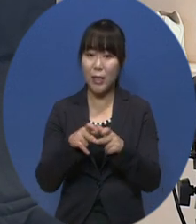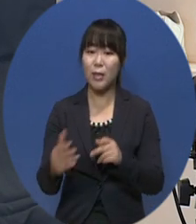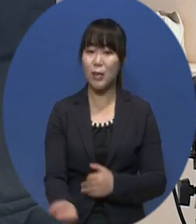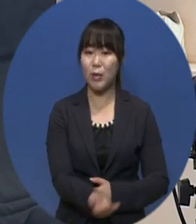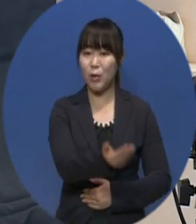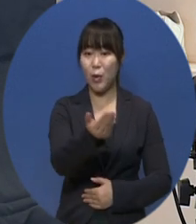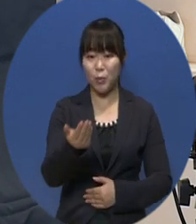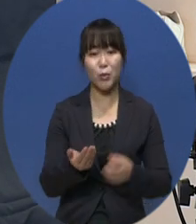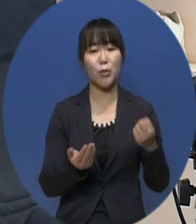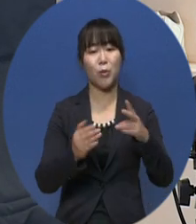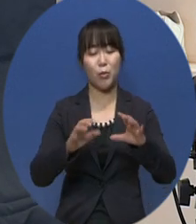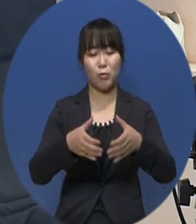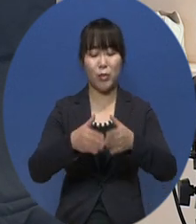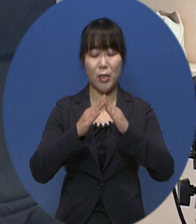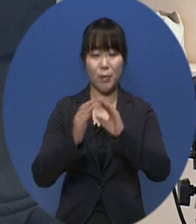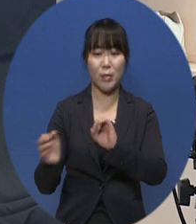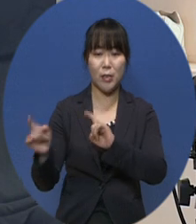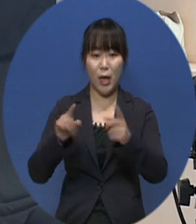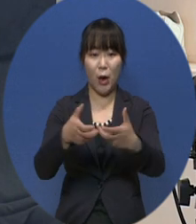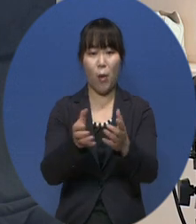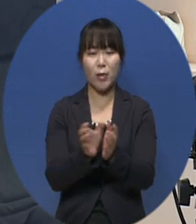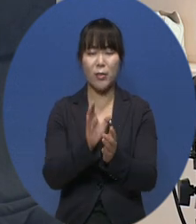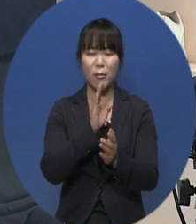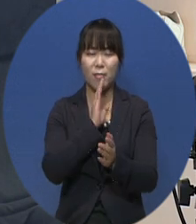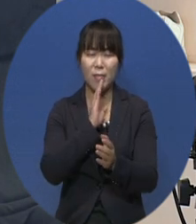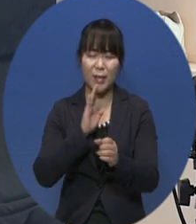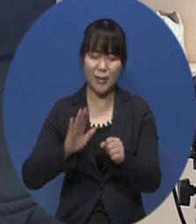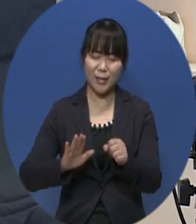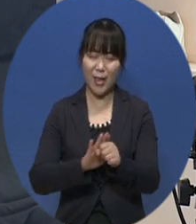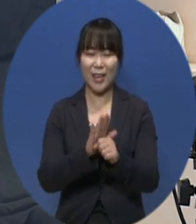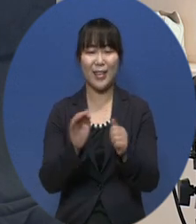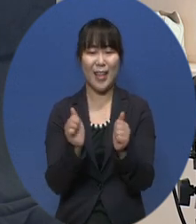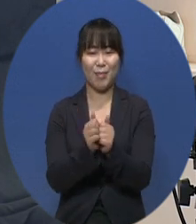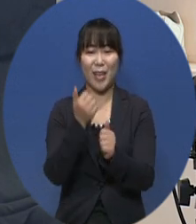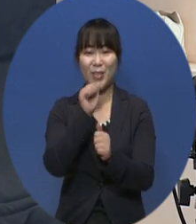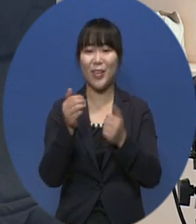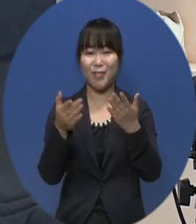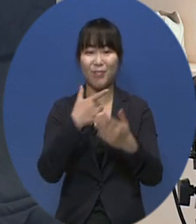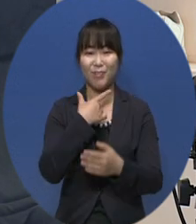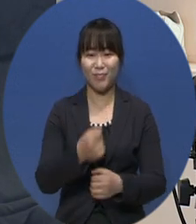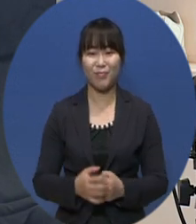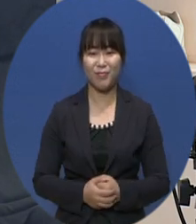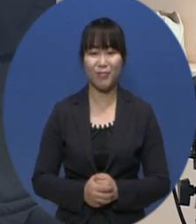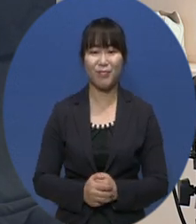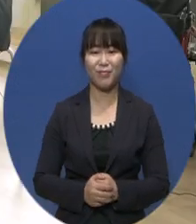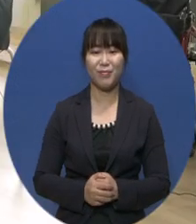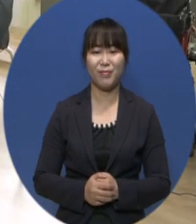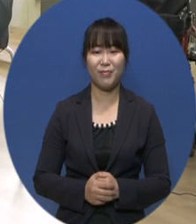여러분과 국립재활원을 뜨겁게 사랑하는 남자라고 소개하고 싶습니다. 이야,